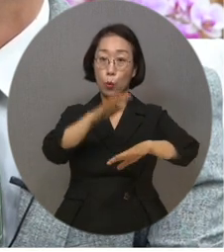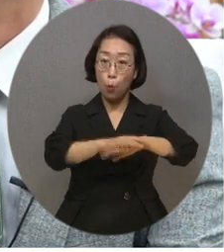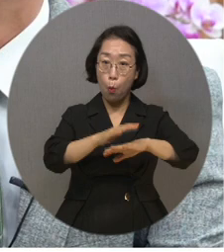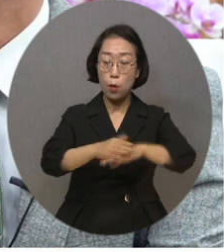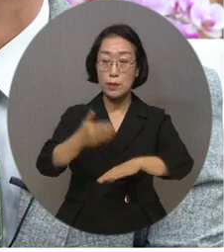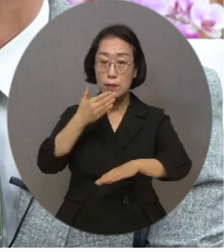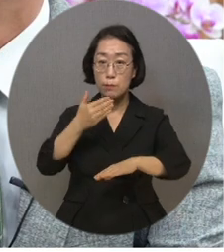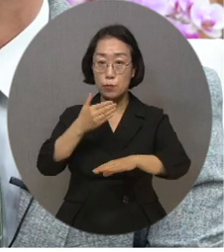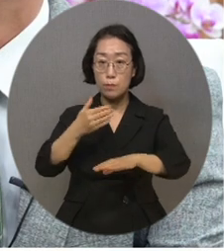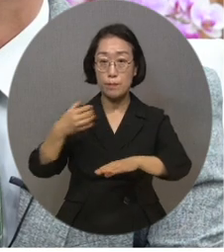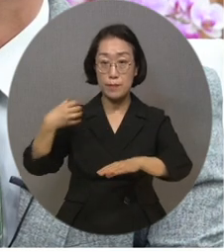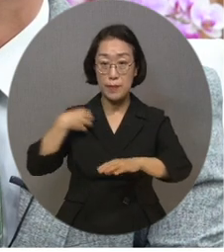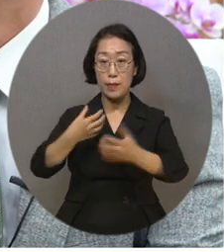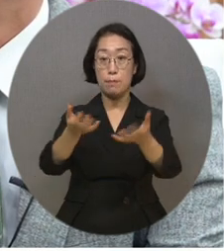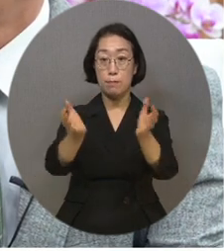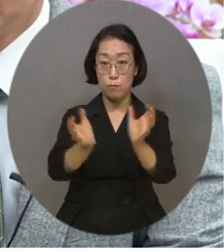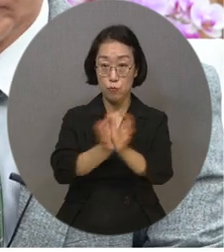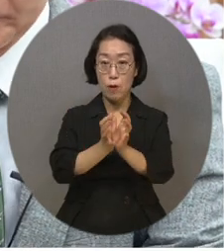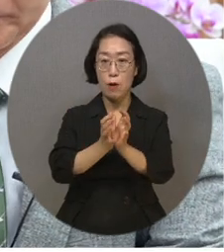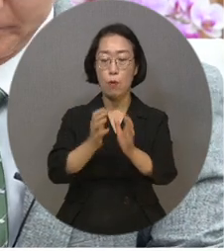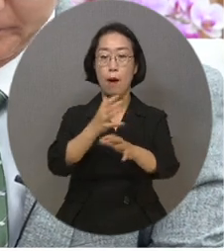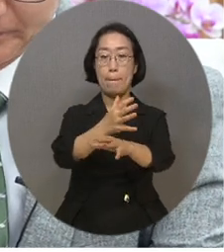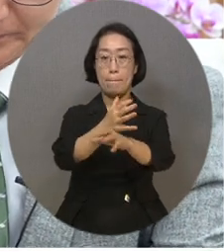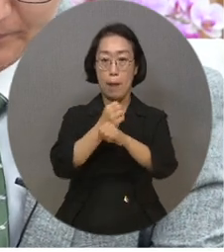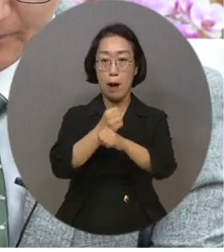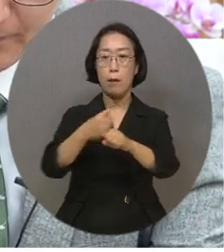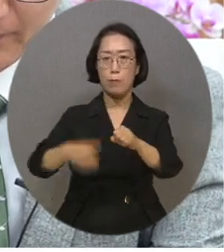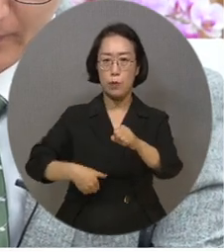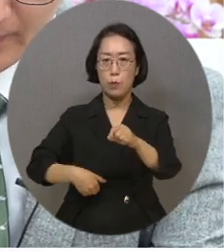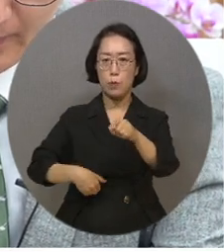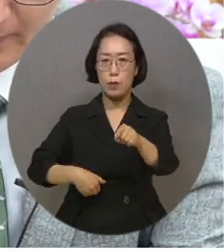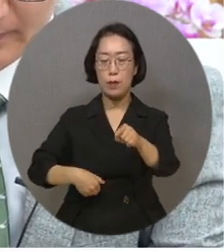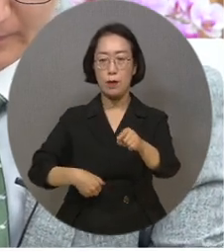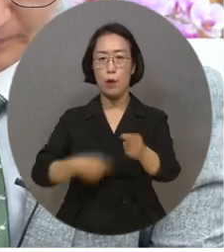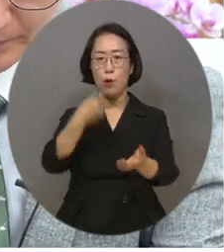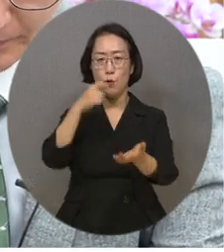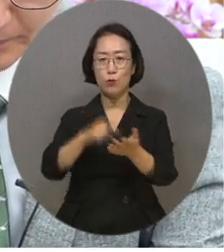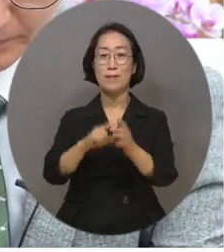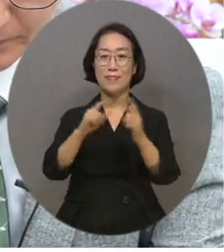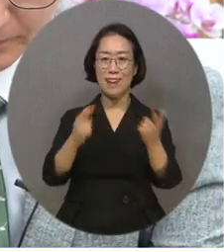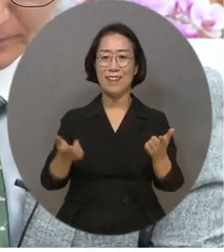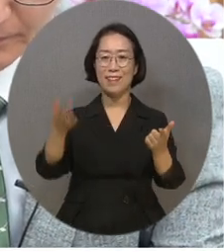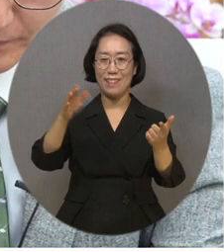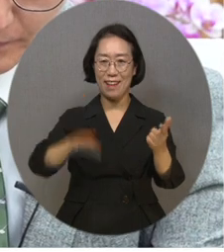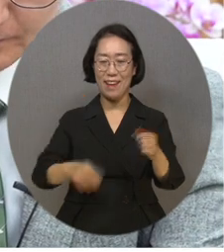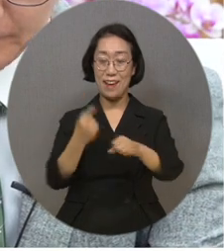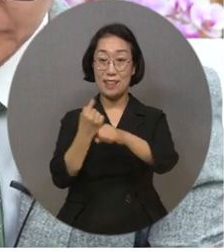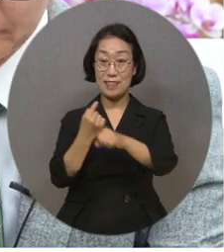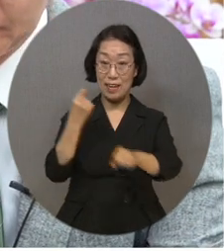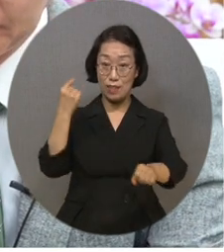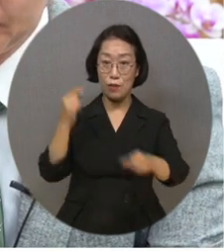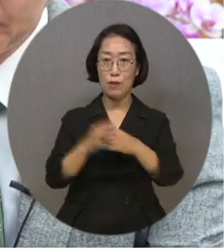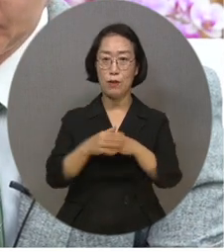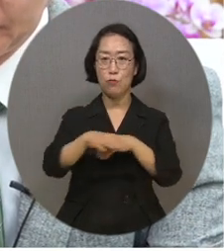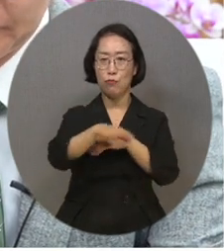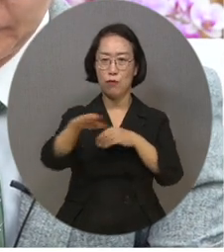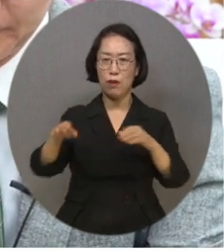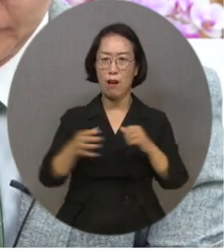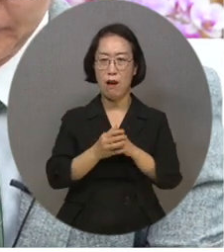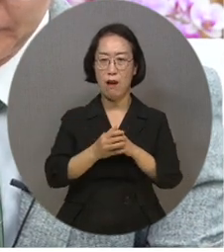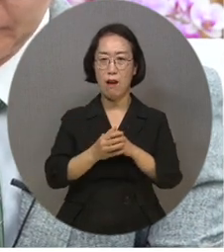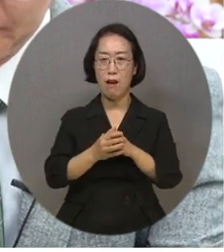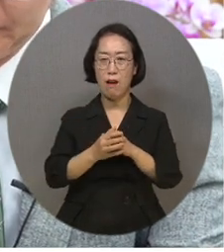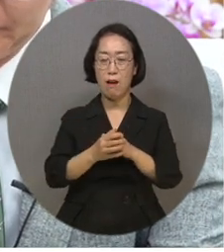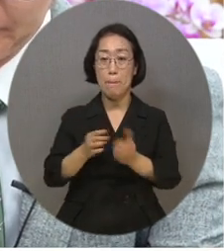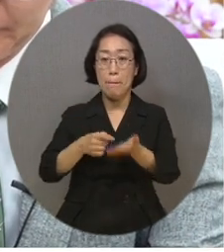농림식품부하고 농촌협약이라는 것을 맺어야 됩니다. 근데 그게 굉장히 좀 힘든 과정이었는데 작년에는 저희가 좀 도전을